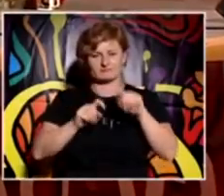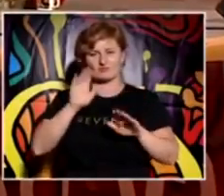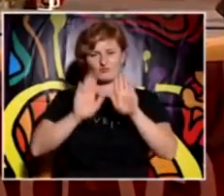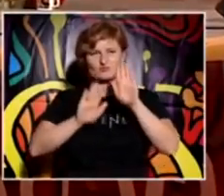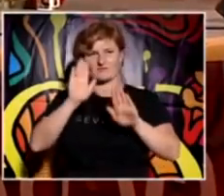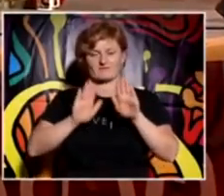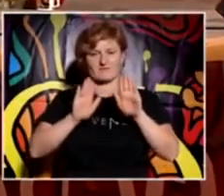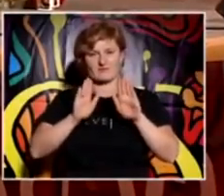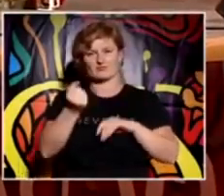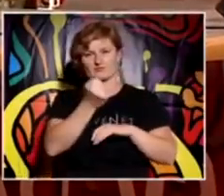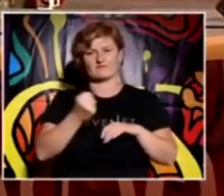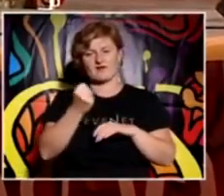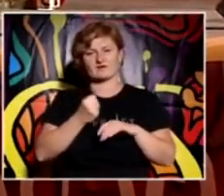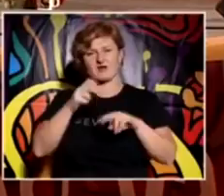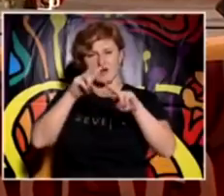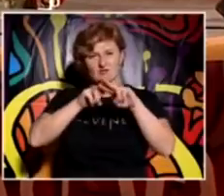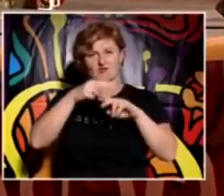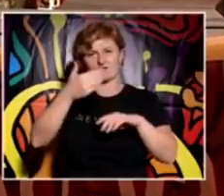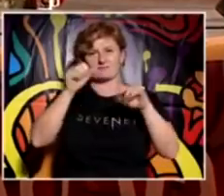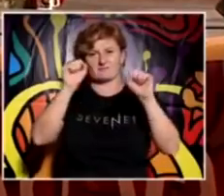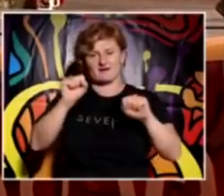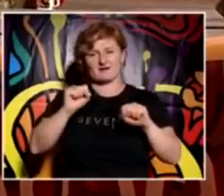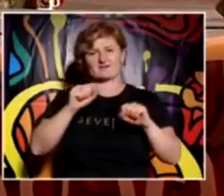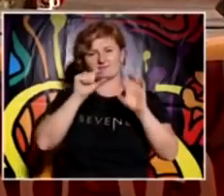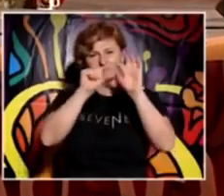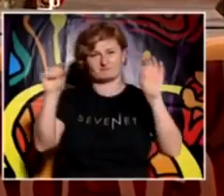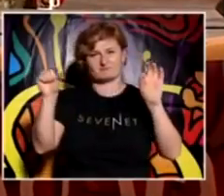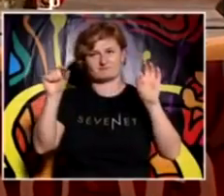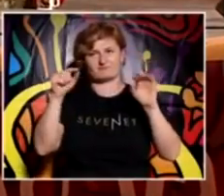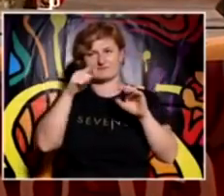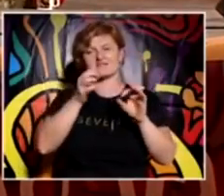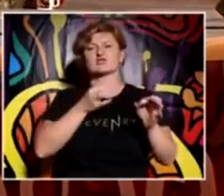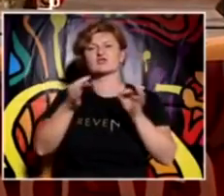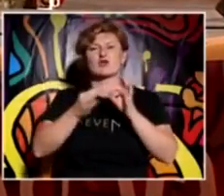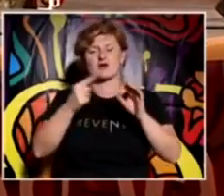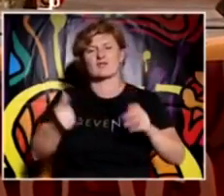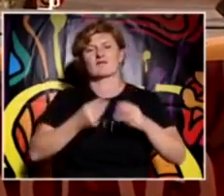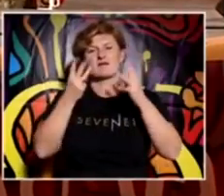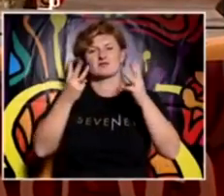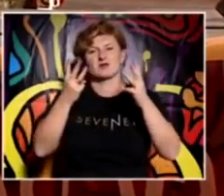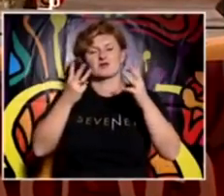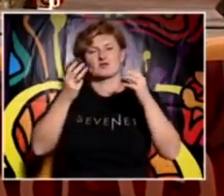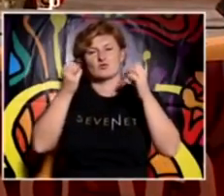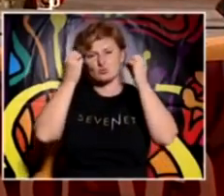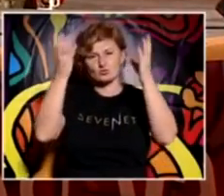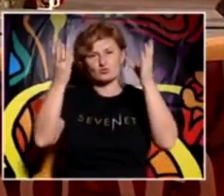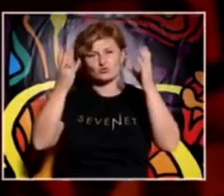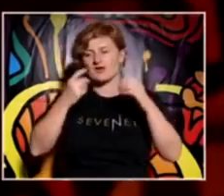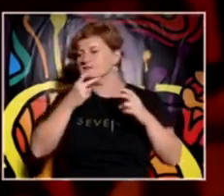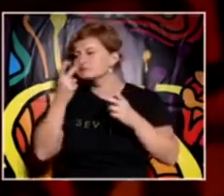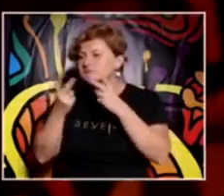kodu, hashtag mbang i odpowiadacie. Na razie wygrywa historia, to ona dla was jest najważniejsza. Historia i kultura, zaglądacie